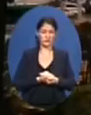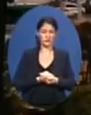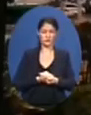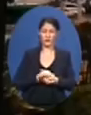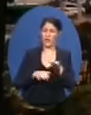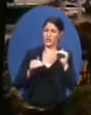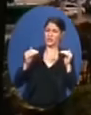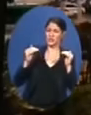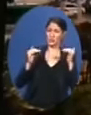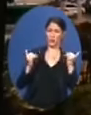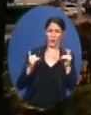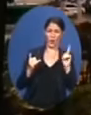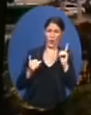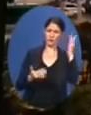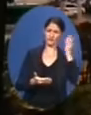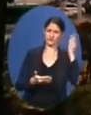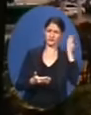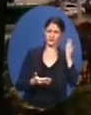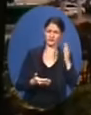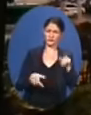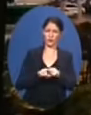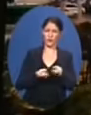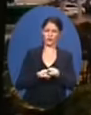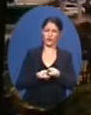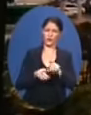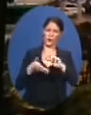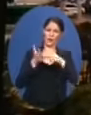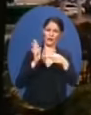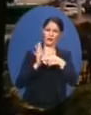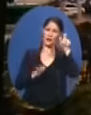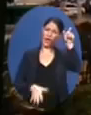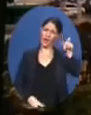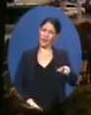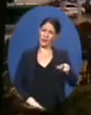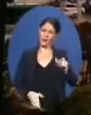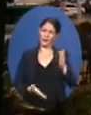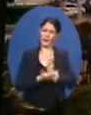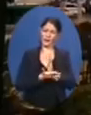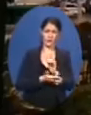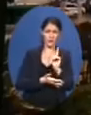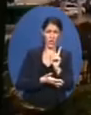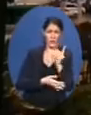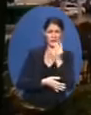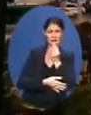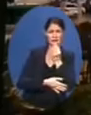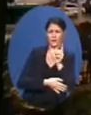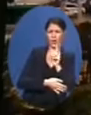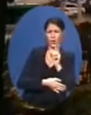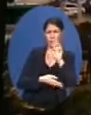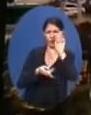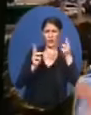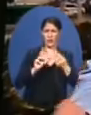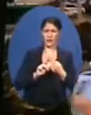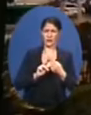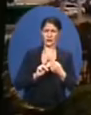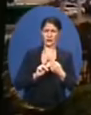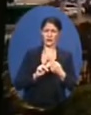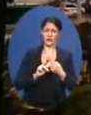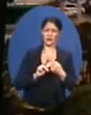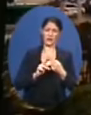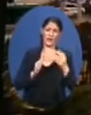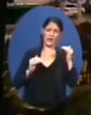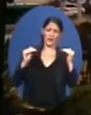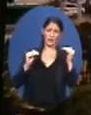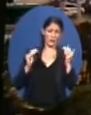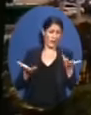האיזון לא נעשה באופן שרירותי על ידי פוליטיקאים, לא בארץ ולא בעולם. האיזון נעשה על ידי מה שנקרא כוחות השוק,